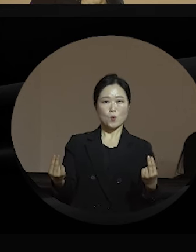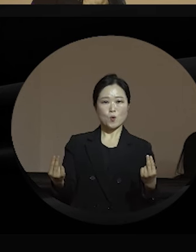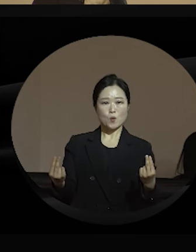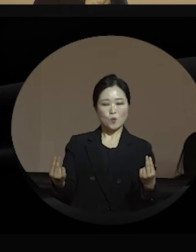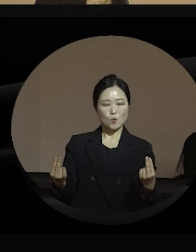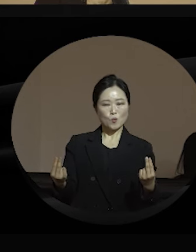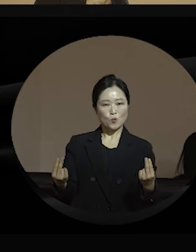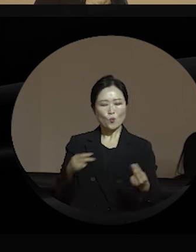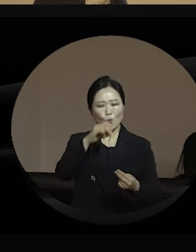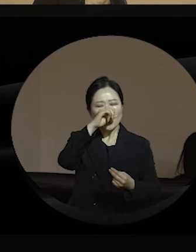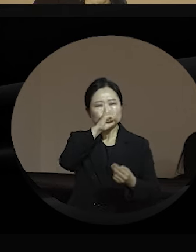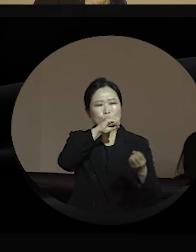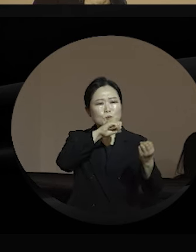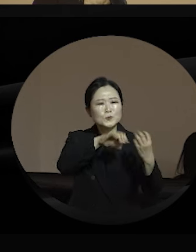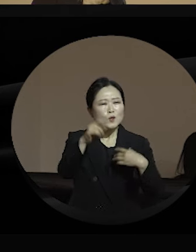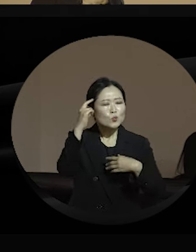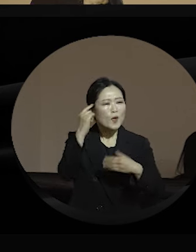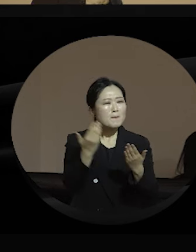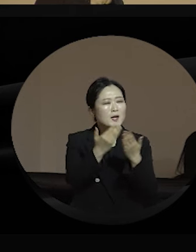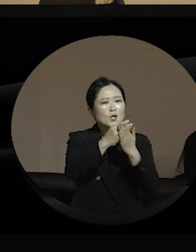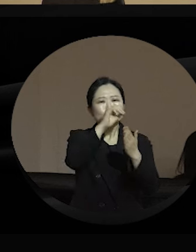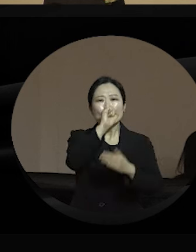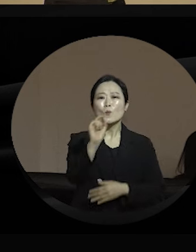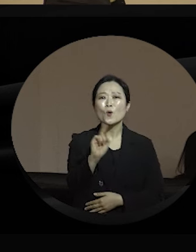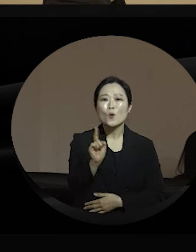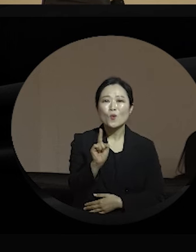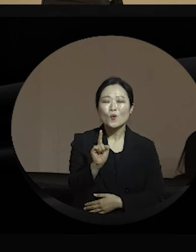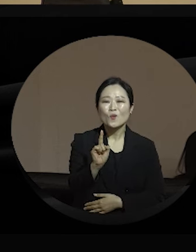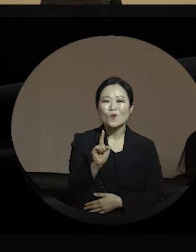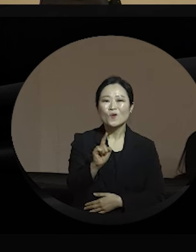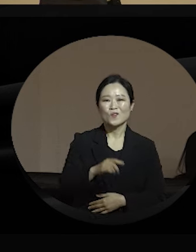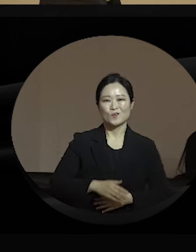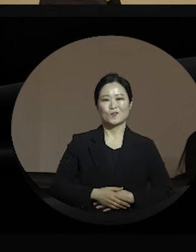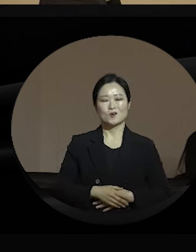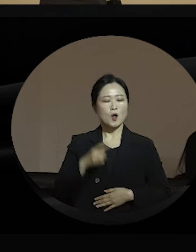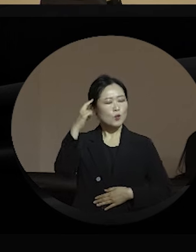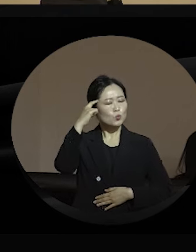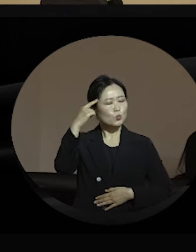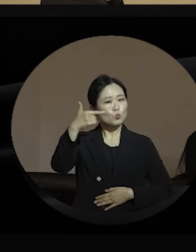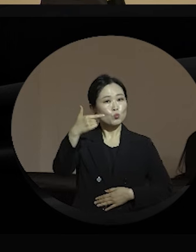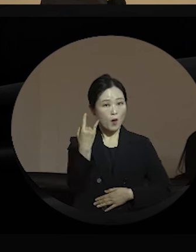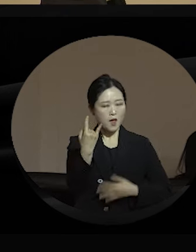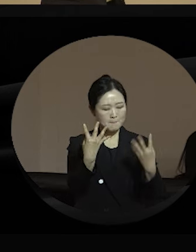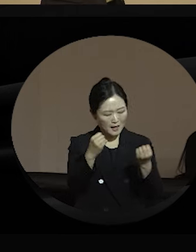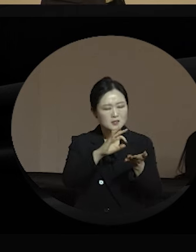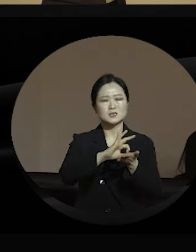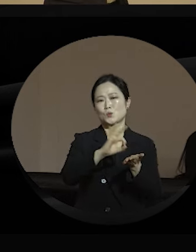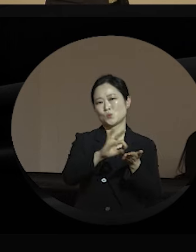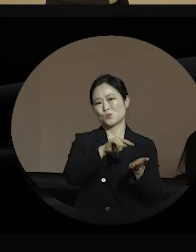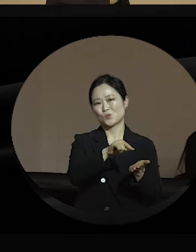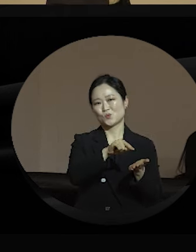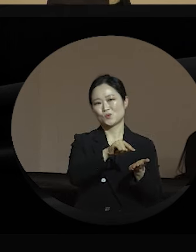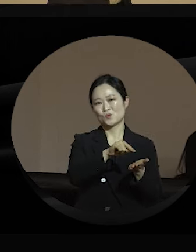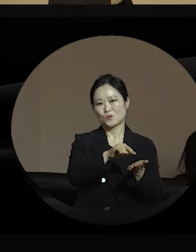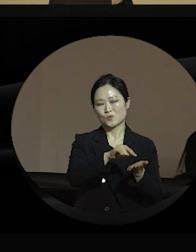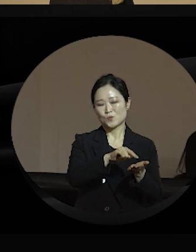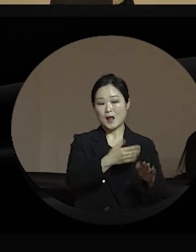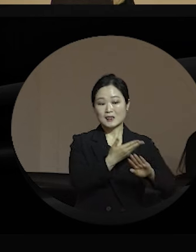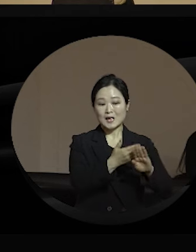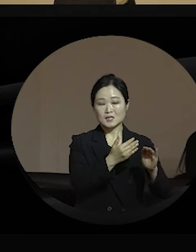더 좋을까요? 뇌 발달에. 당연히 왼쪽이죠. 뇌를 많이 쓰게 하는 거예요. 타인이